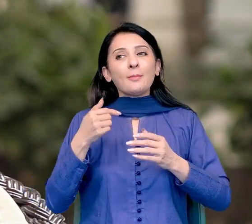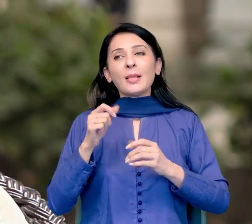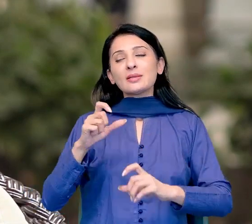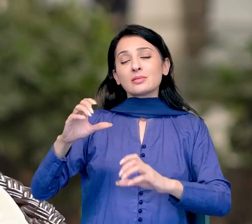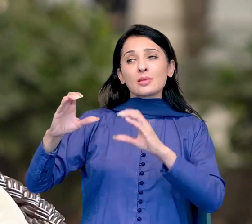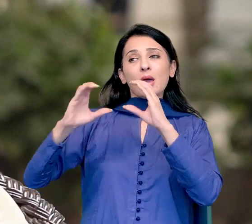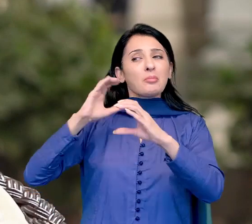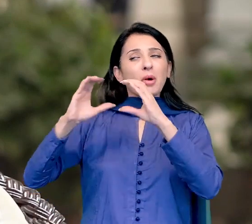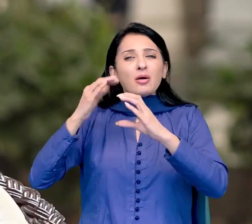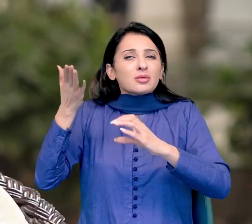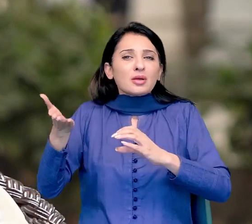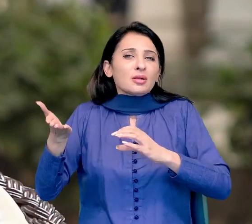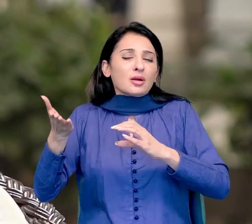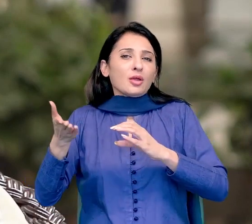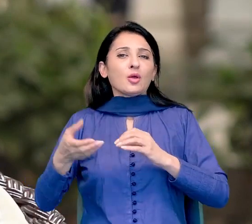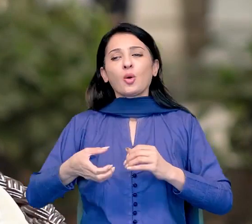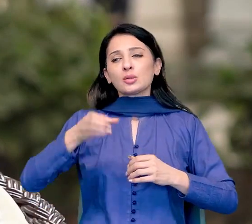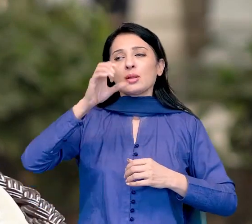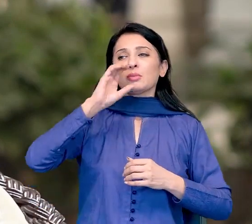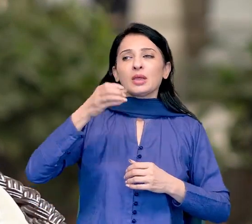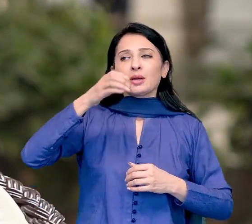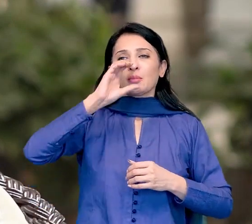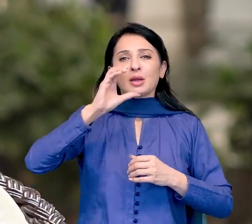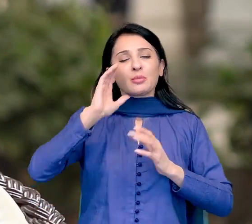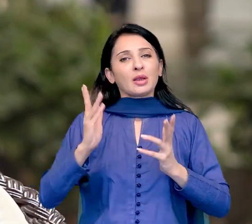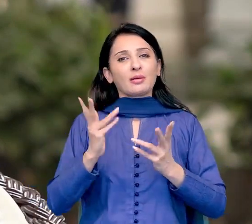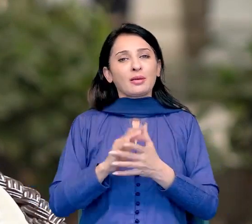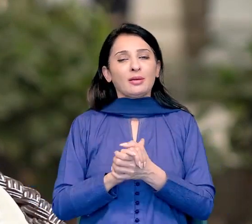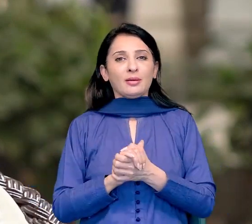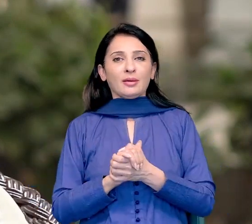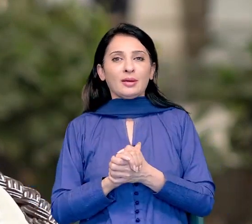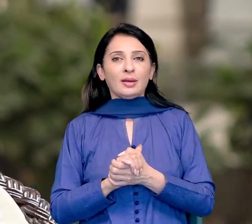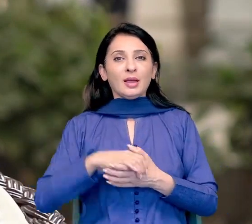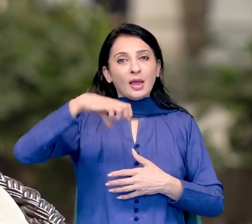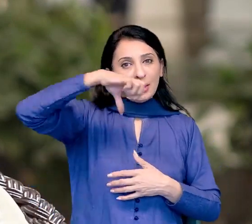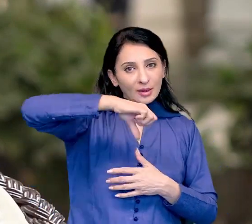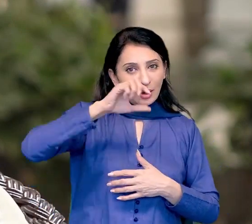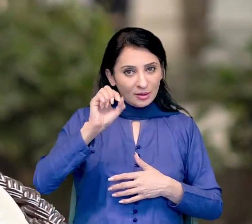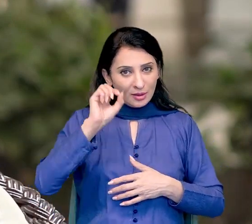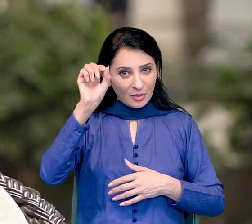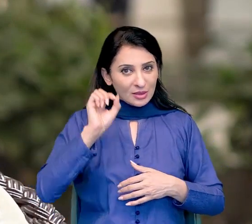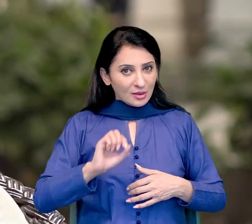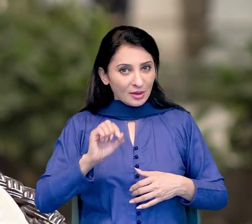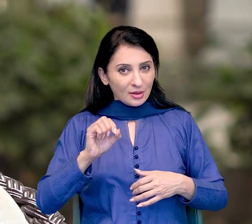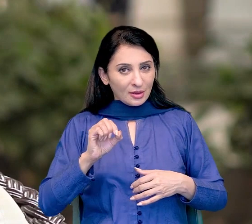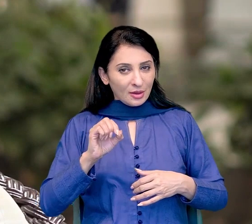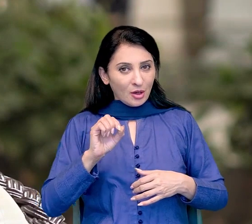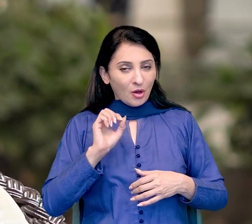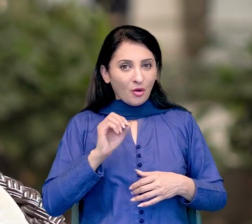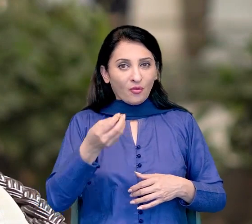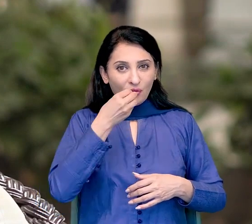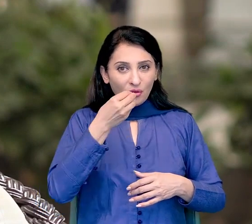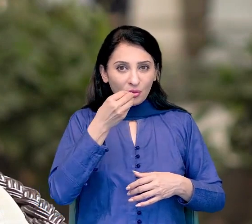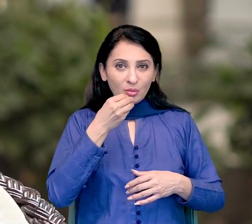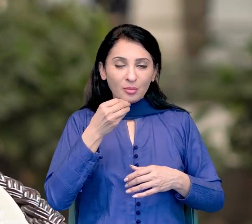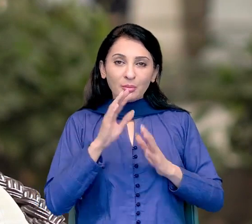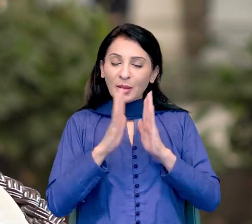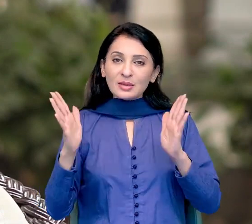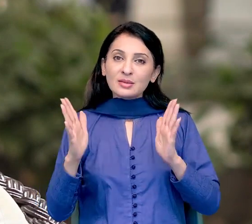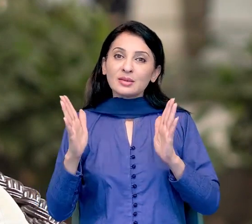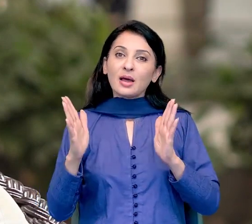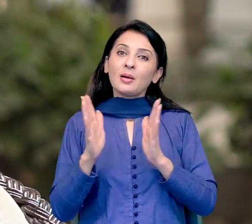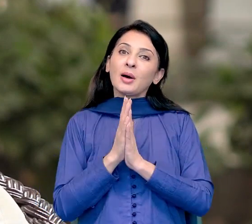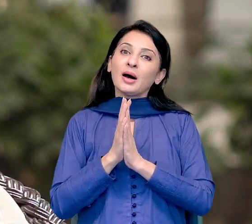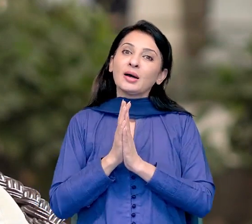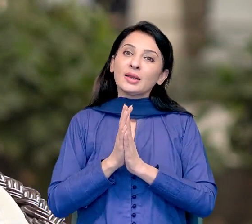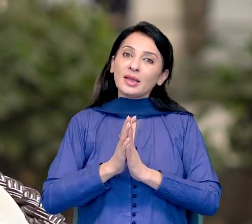رہے ہیں. Once we recognize that, our goal is eventually 90% of our food should be for